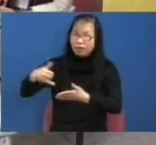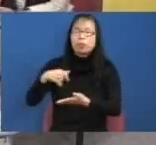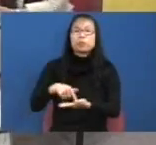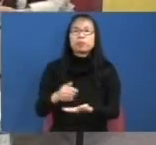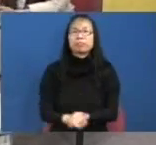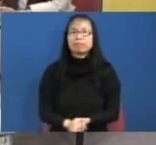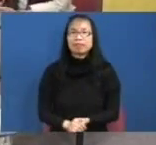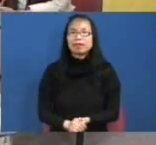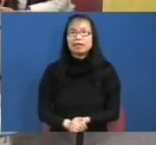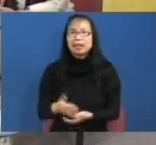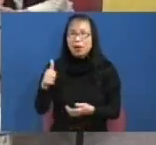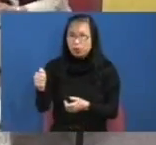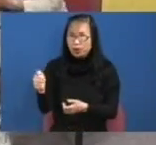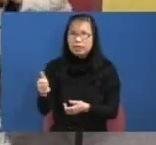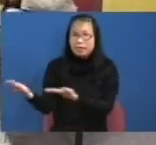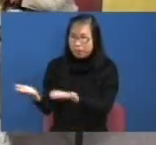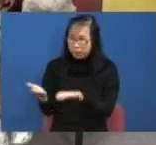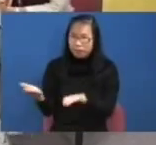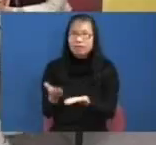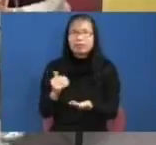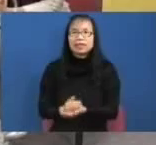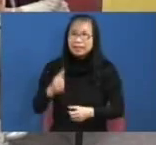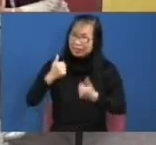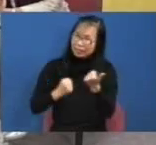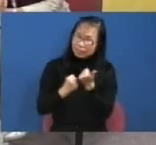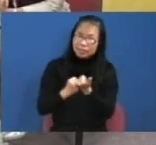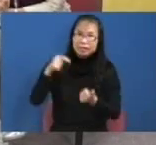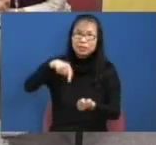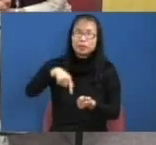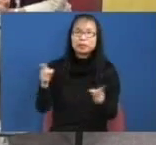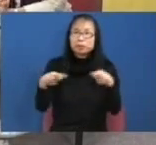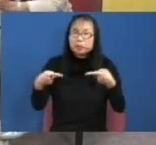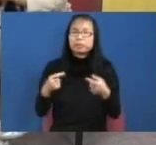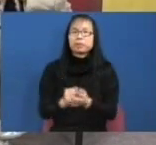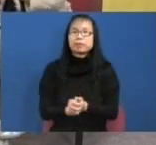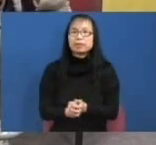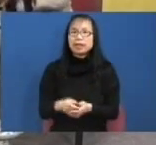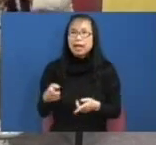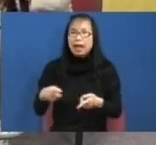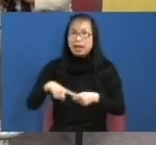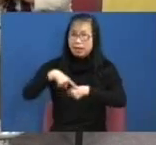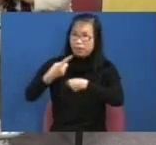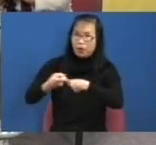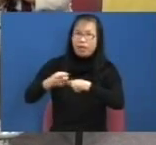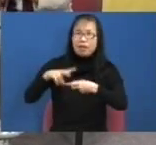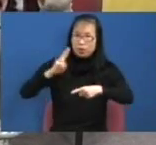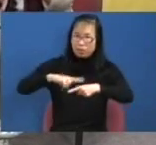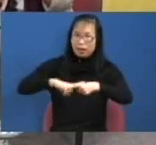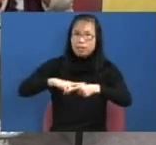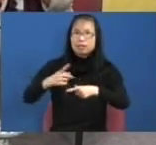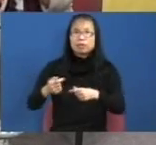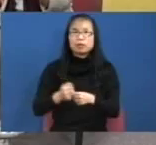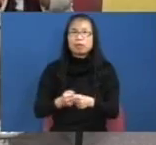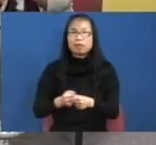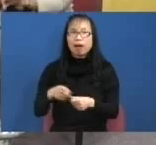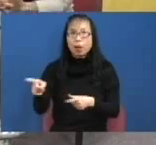你好， 家和兄，多謝歡迎啊， 多謝 嚟支持我哋呢個節目啊。咁啊，其實另外我要介紹啦，我哋亦都喺我哋